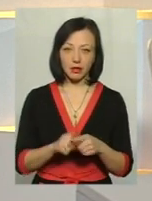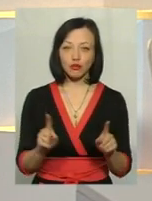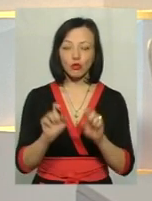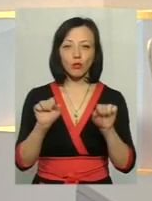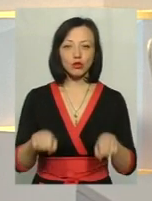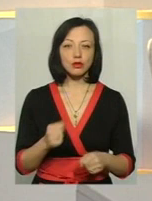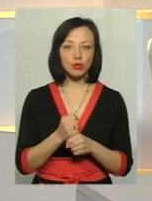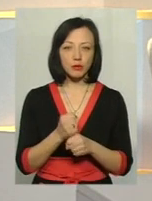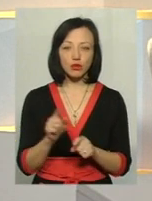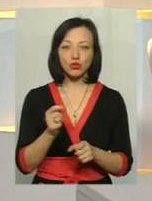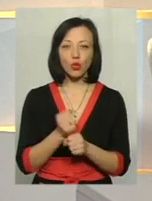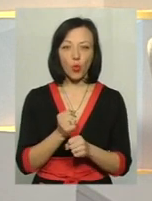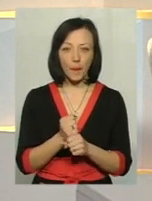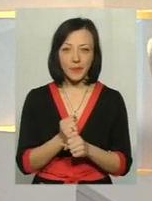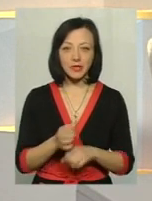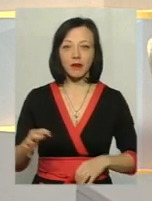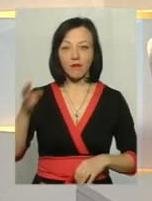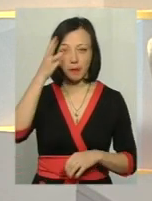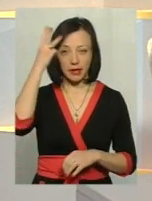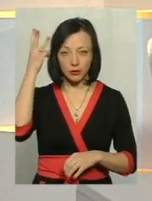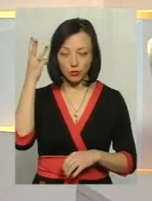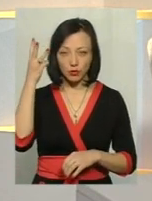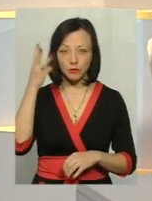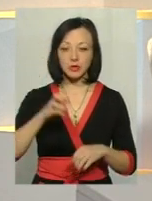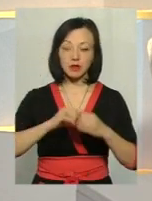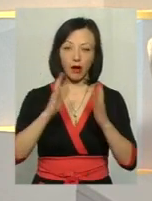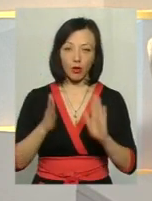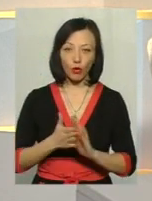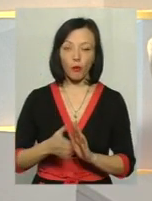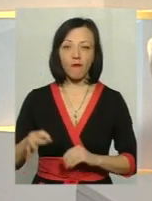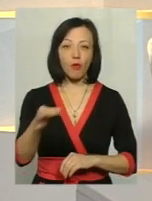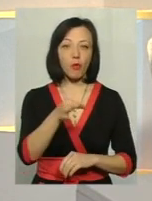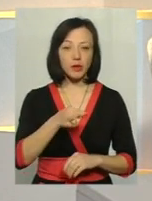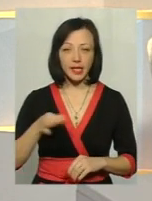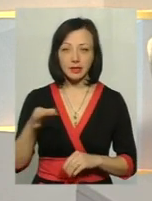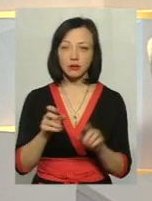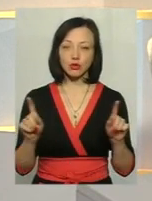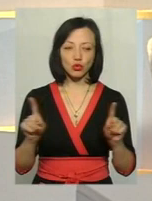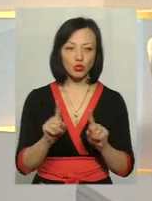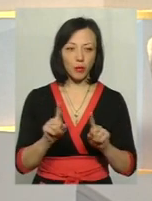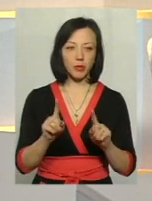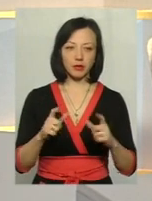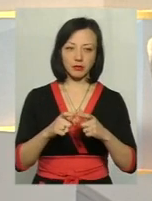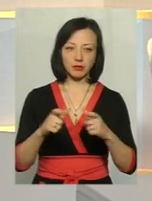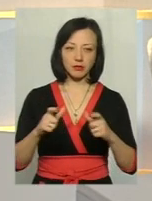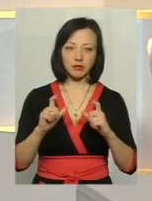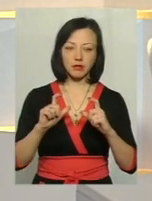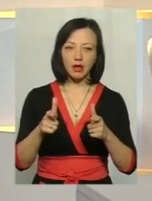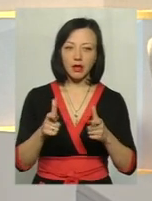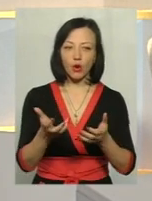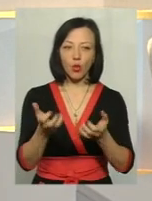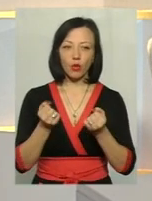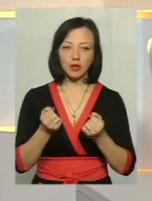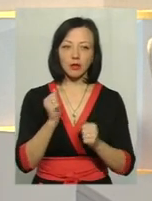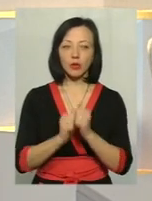можна зробити і що робиться в обласному центрі, загалом в нашій області, аби платіжки, які отримує